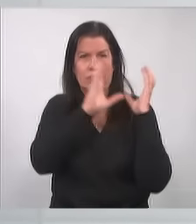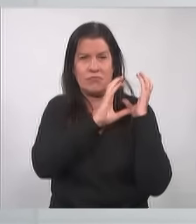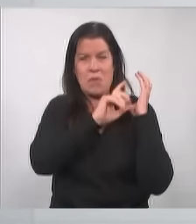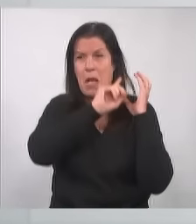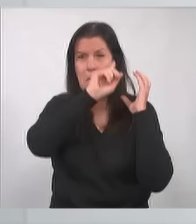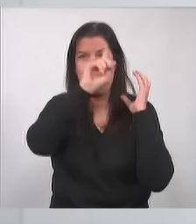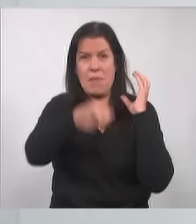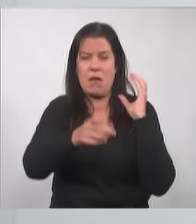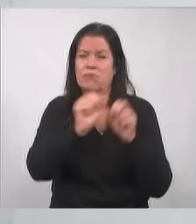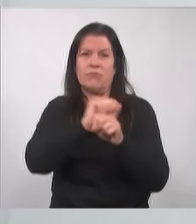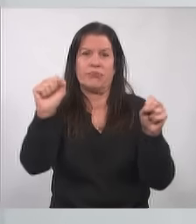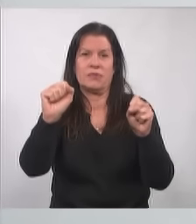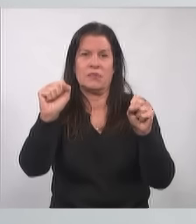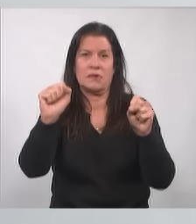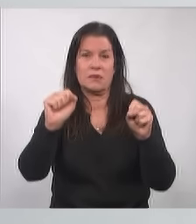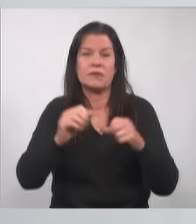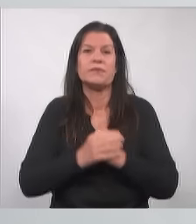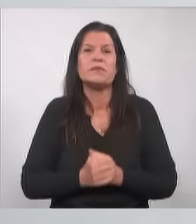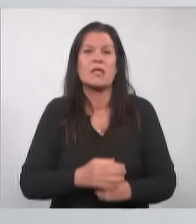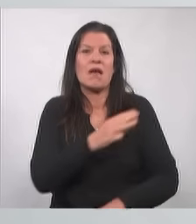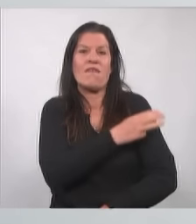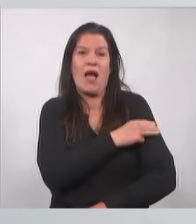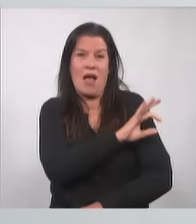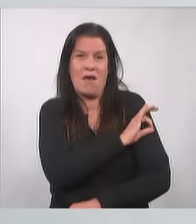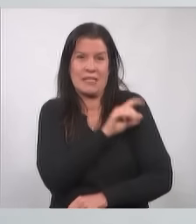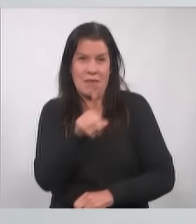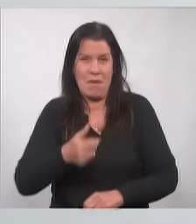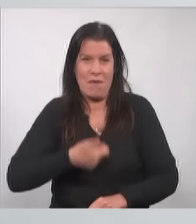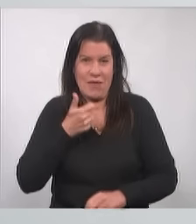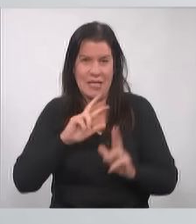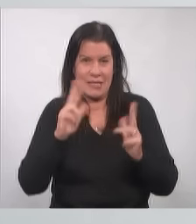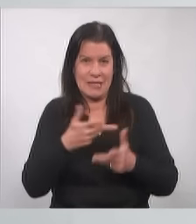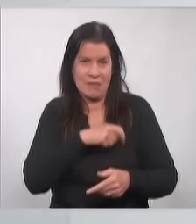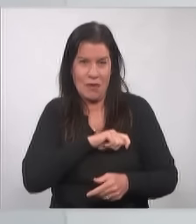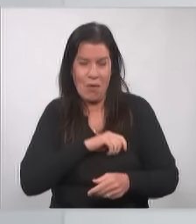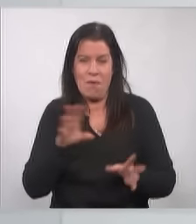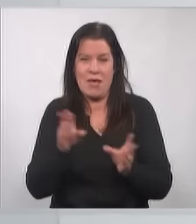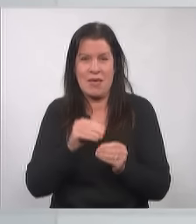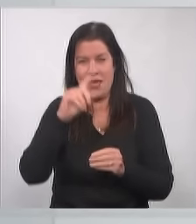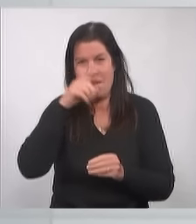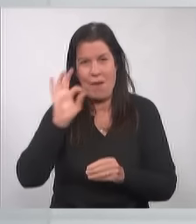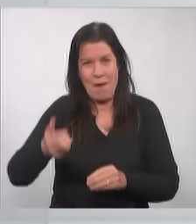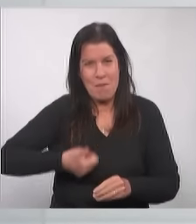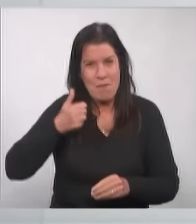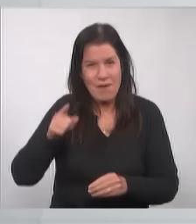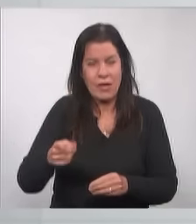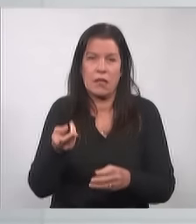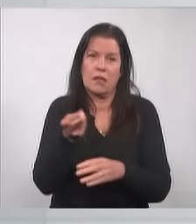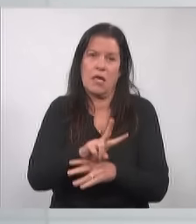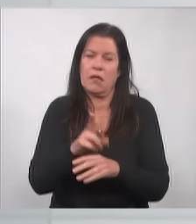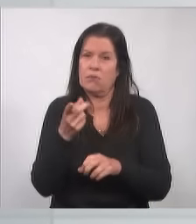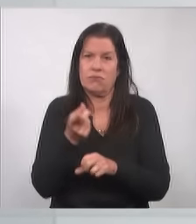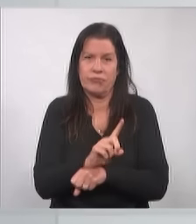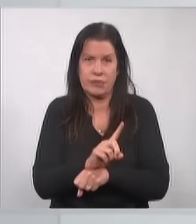בכיר יקיר בלוחמן, מפקד צוות בילוש בתחנת סגב שלום, נהרגים במקום. פקד יונתן דסקל ופקד